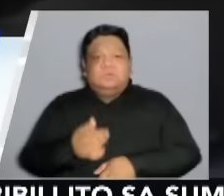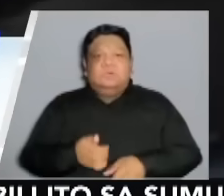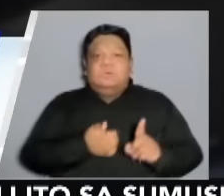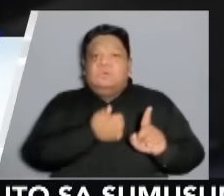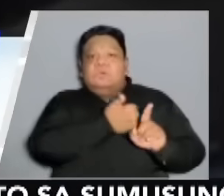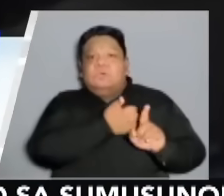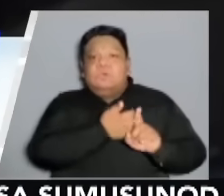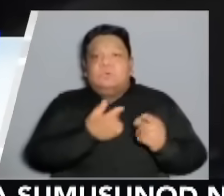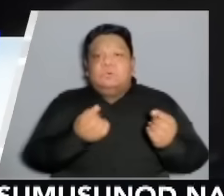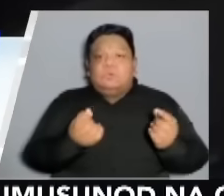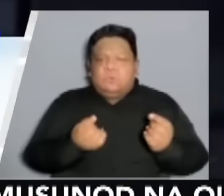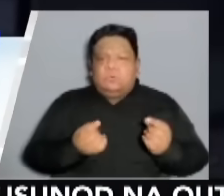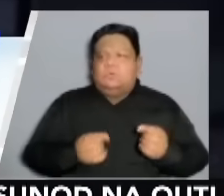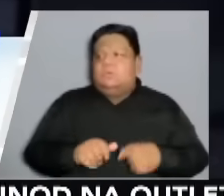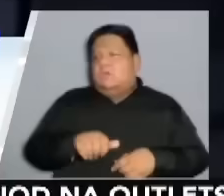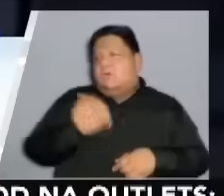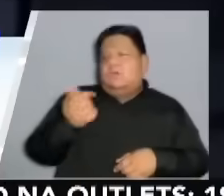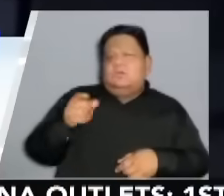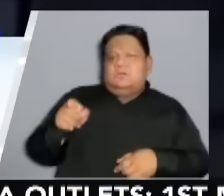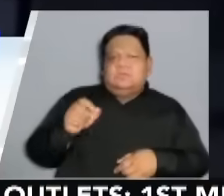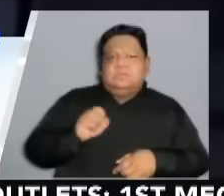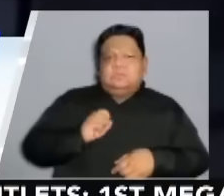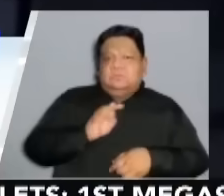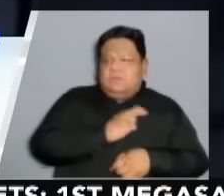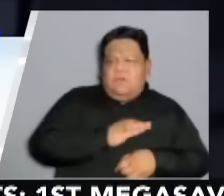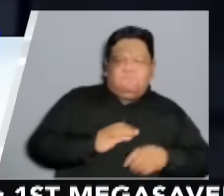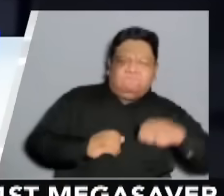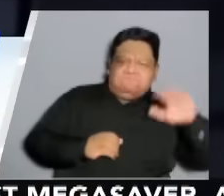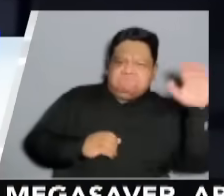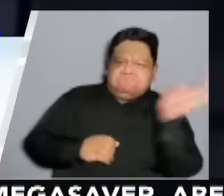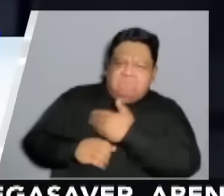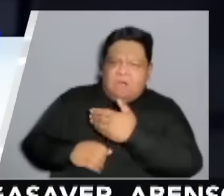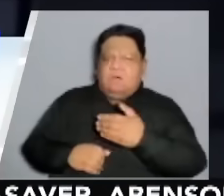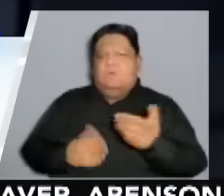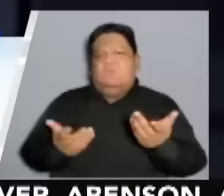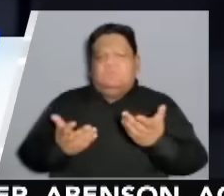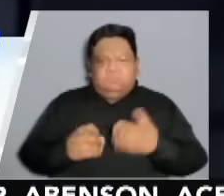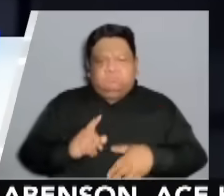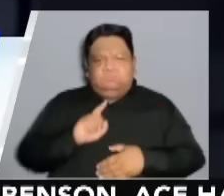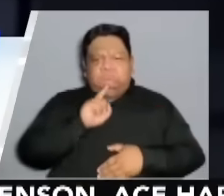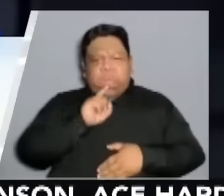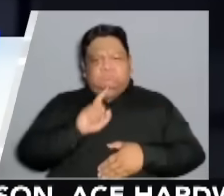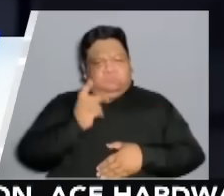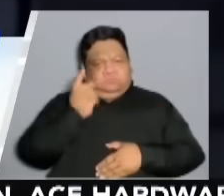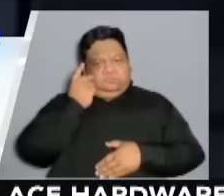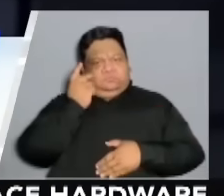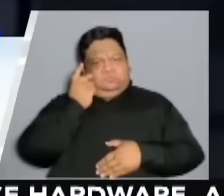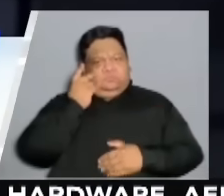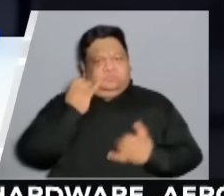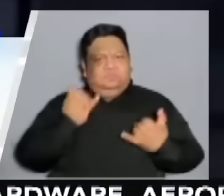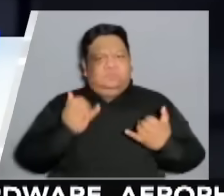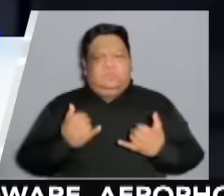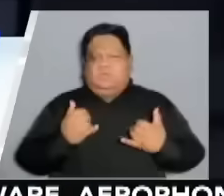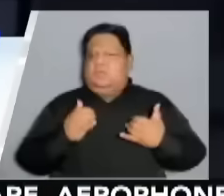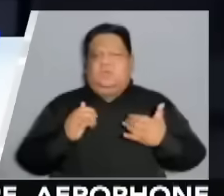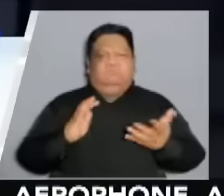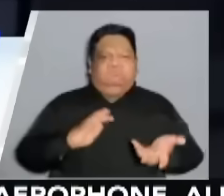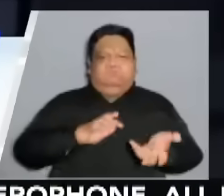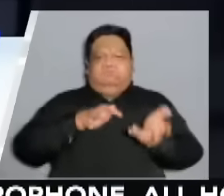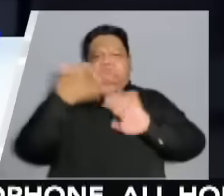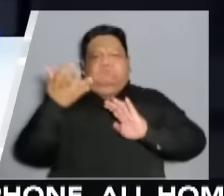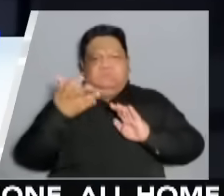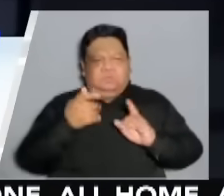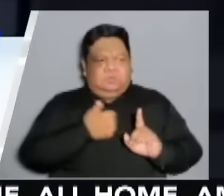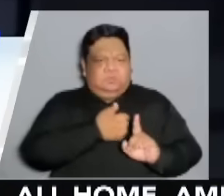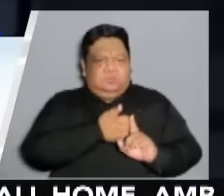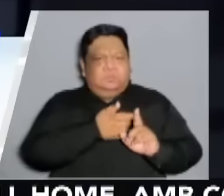isa sa ating mga immigration supervisors. Kaya nakikita po natin ay naging masyadong rowdy na po itong taong ito at nagkaroon